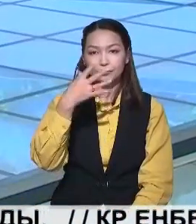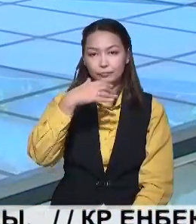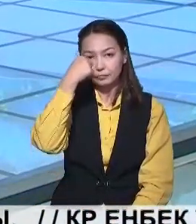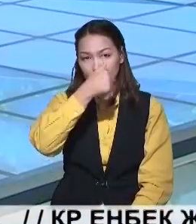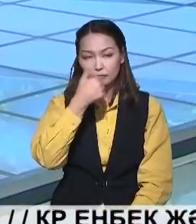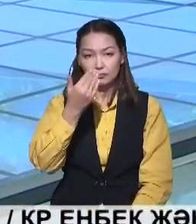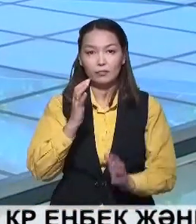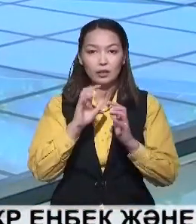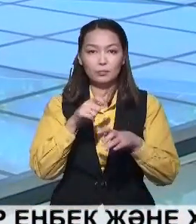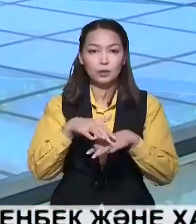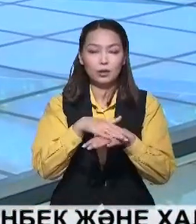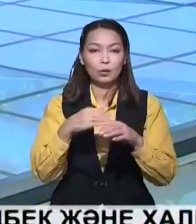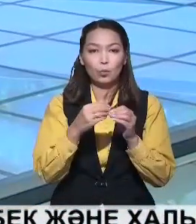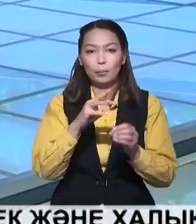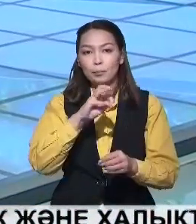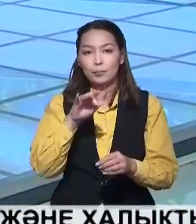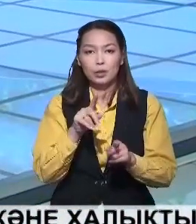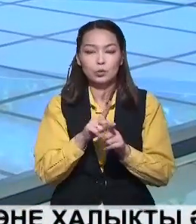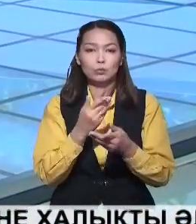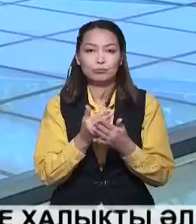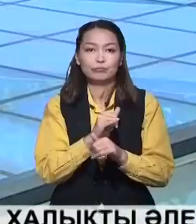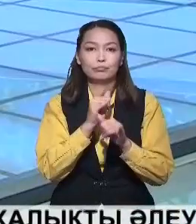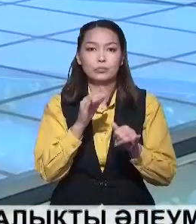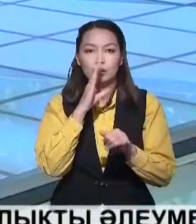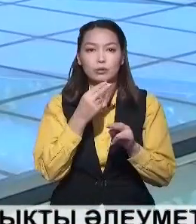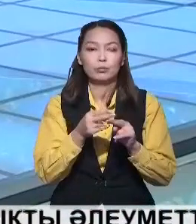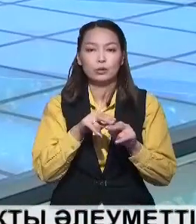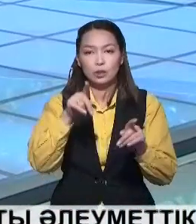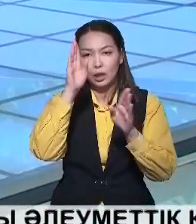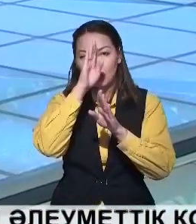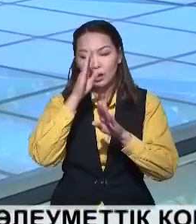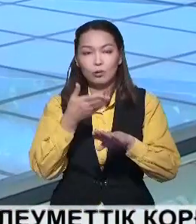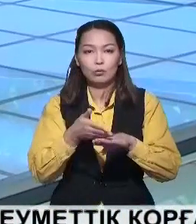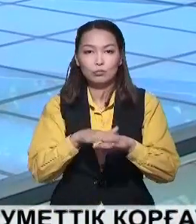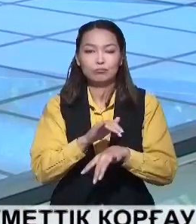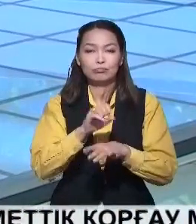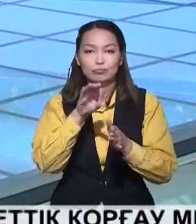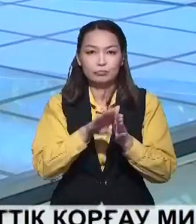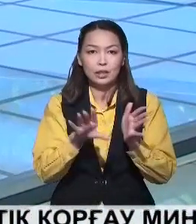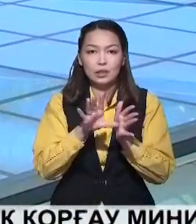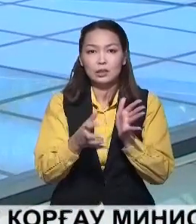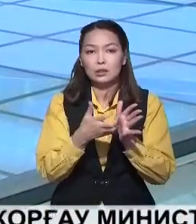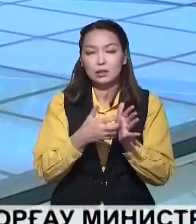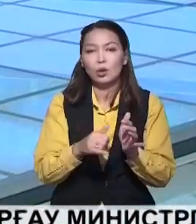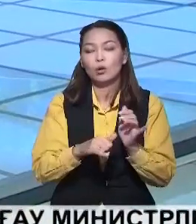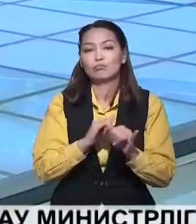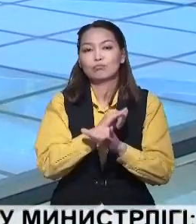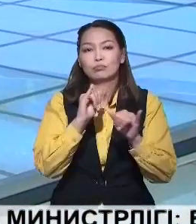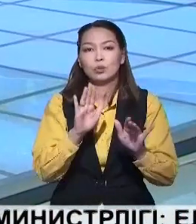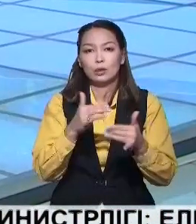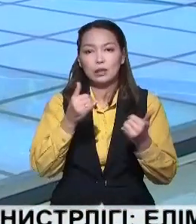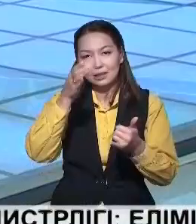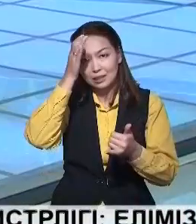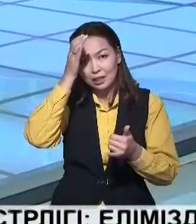2050 жылға қарай әлем халқы 10 миллиардқа жуықтау мүмкін болтыста экологиялық ахуал ақсап, энергия тапшылығы артады. Қазір ғалымдар